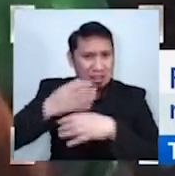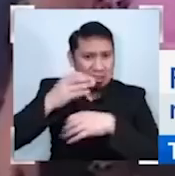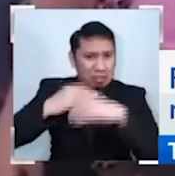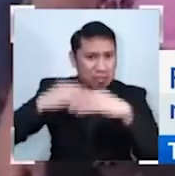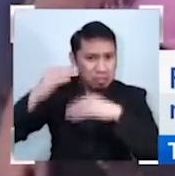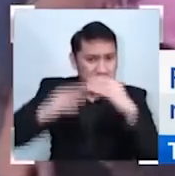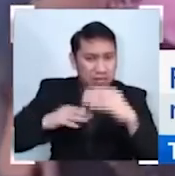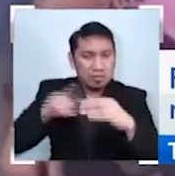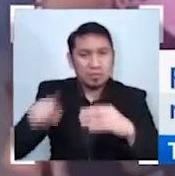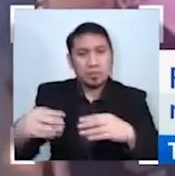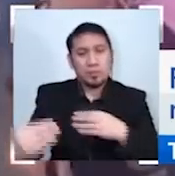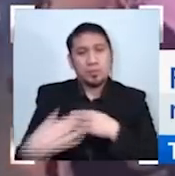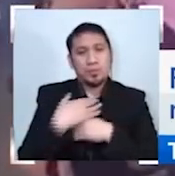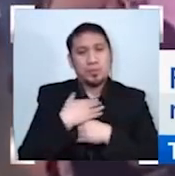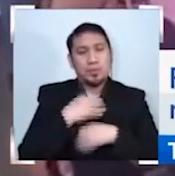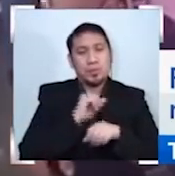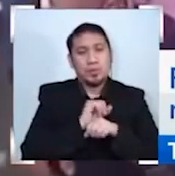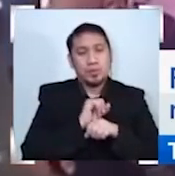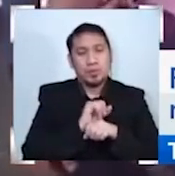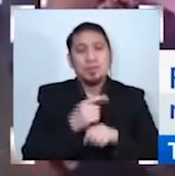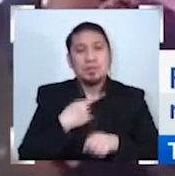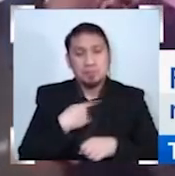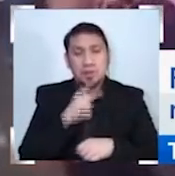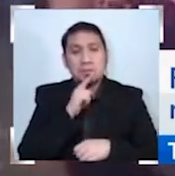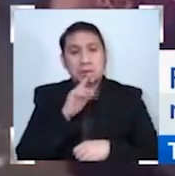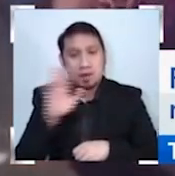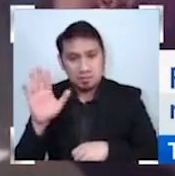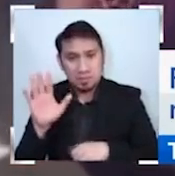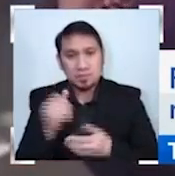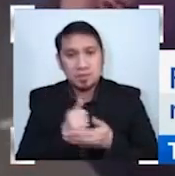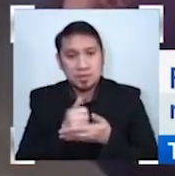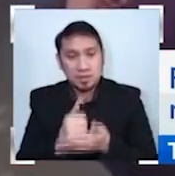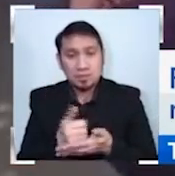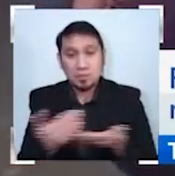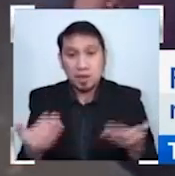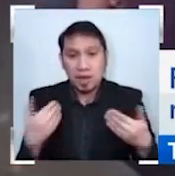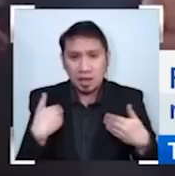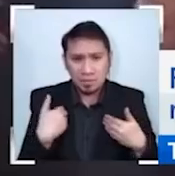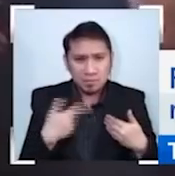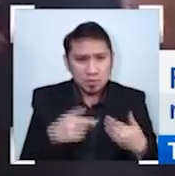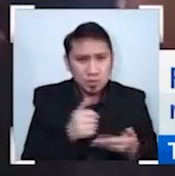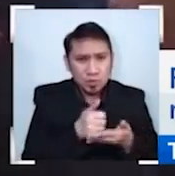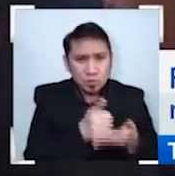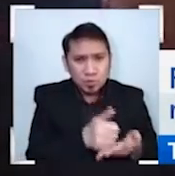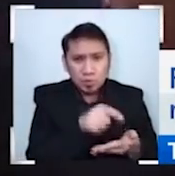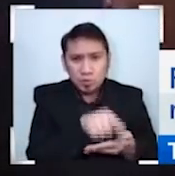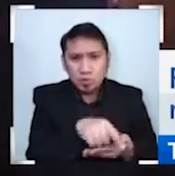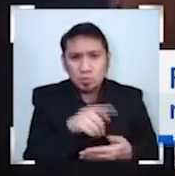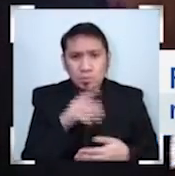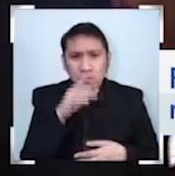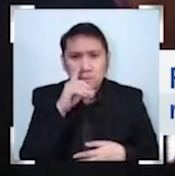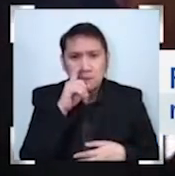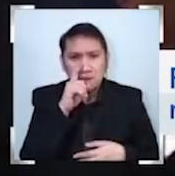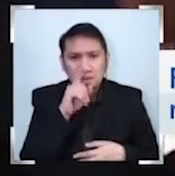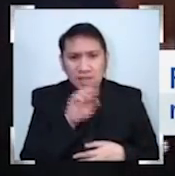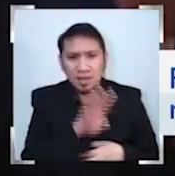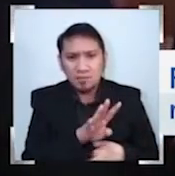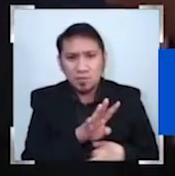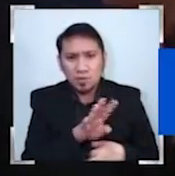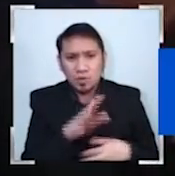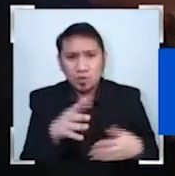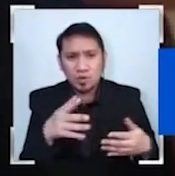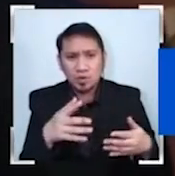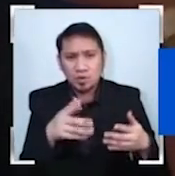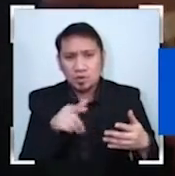problema. May pangako rin silang tulong medikal sa isang batang edad 4 na may leukemia. Ito po yung pinakabuod ng klase